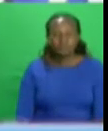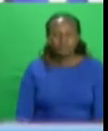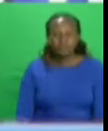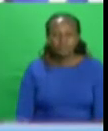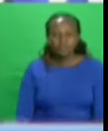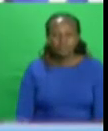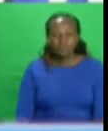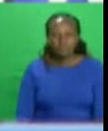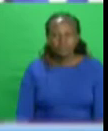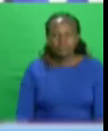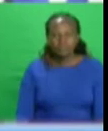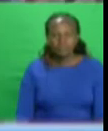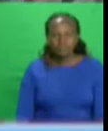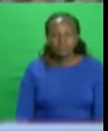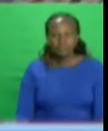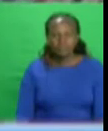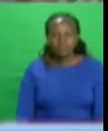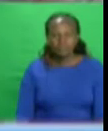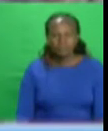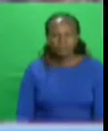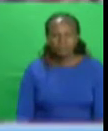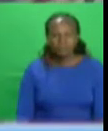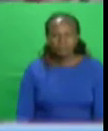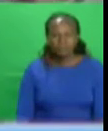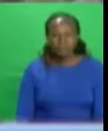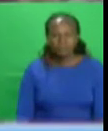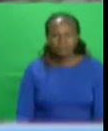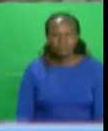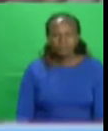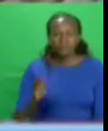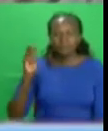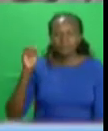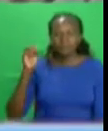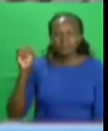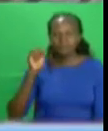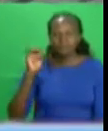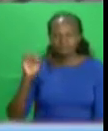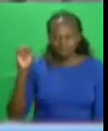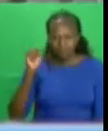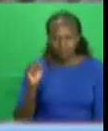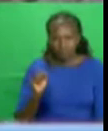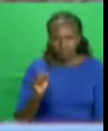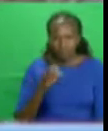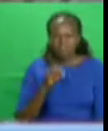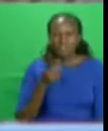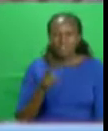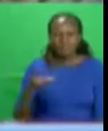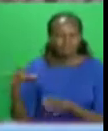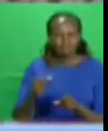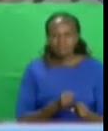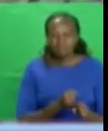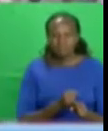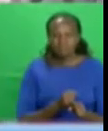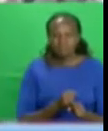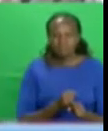hiyo kwa utendeti. Ambaye alikuwa ameshinda naitwa Moses Kuseru za huyo. Naye ananyang'anywa